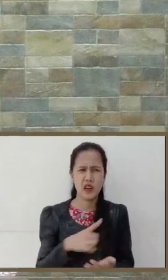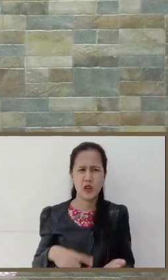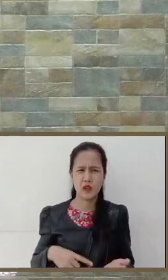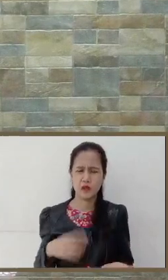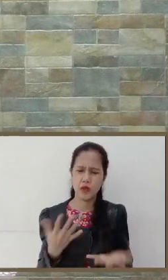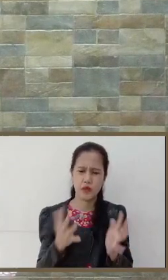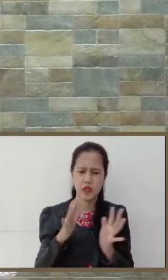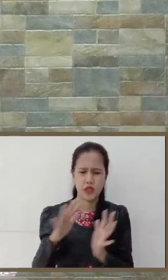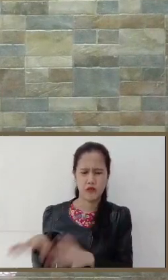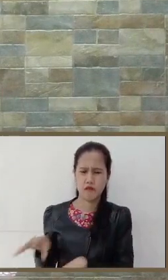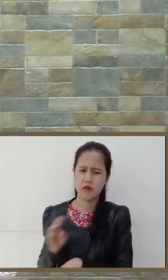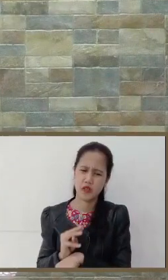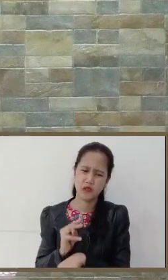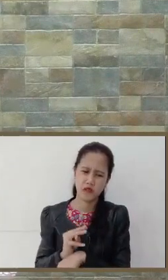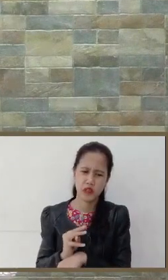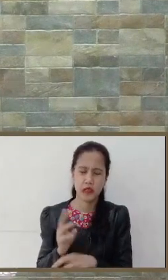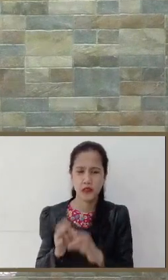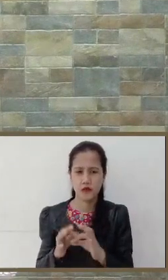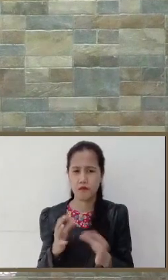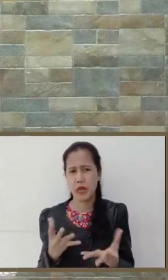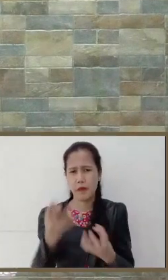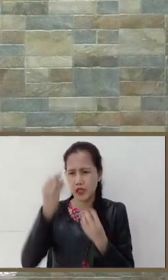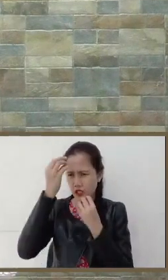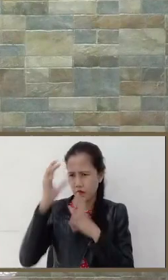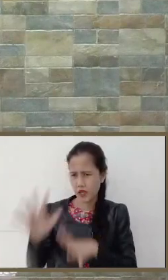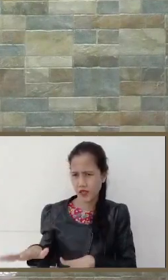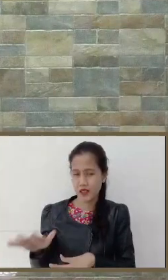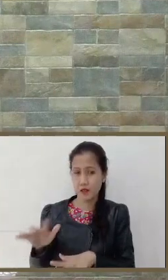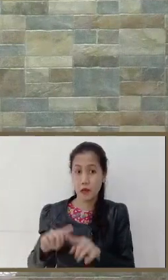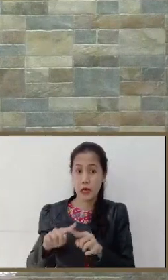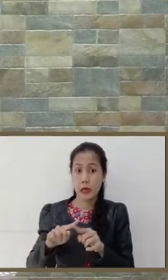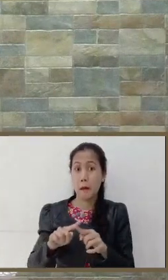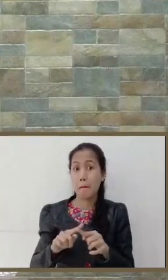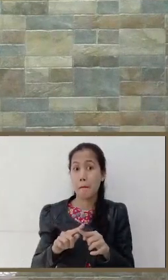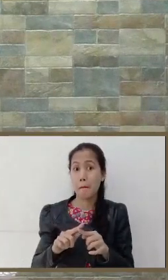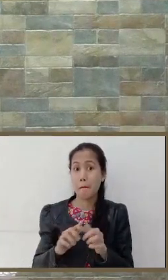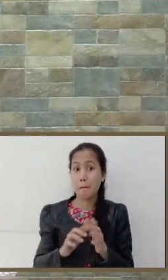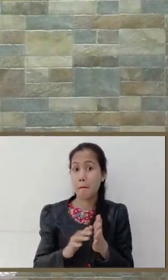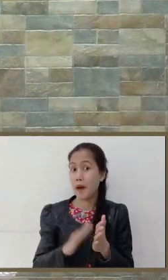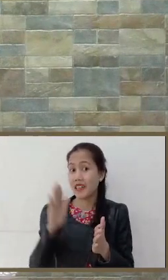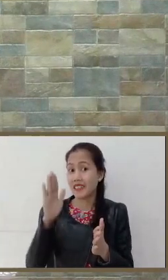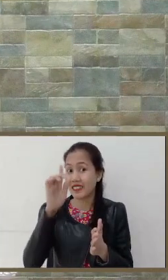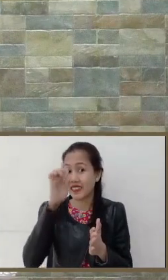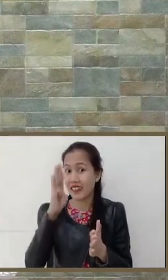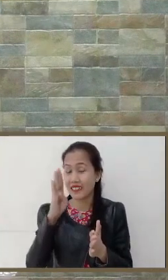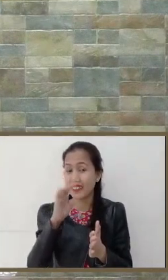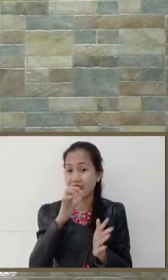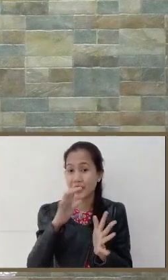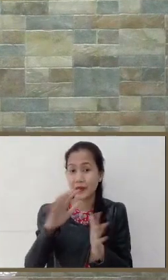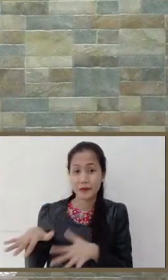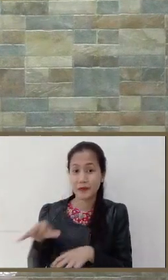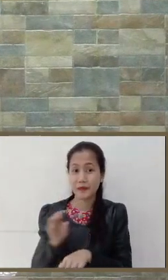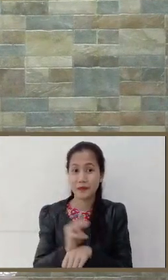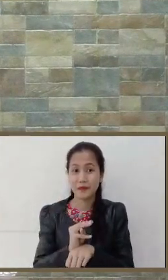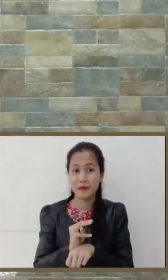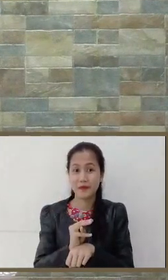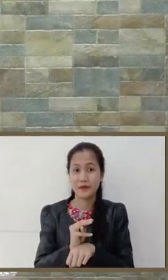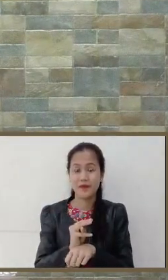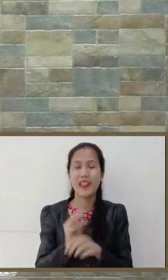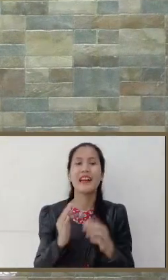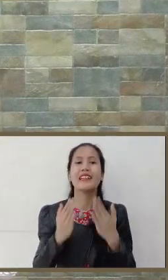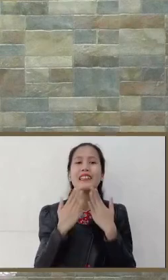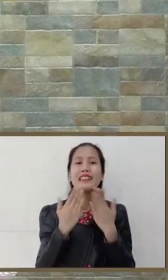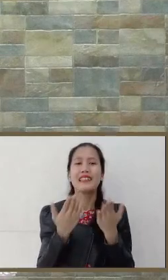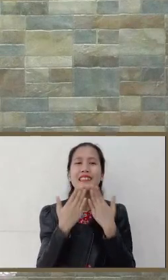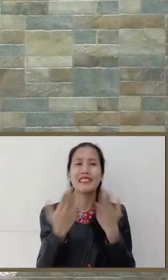hindi na matatanggal yung pagiging anak ko. Amen. Amen. Salamat po ba sa Panginoon? Amen. Nagpapasalamat po ba tayo sa Panginoon?